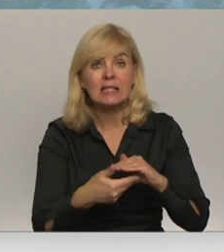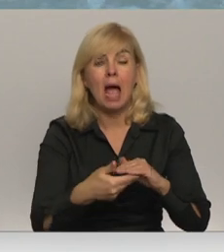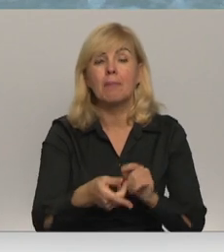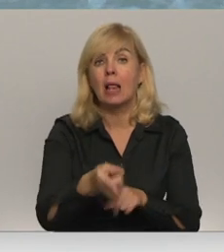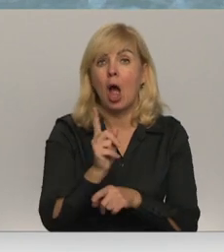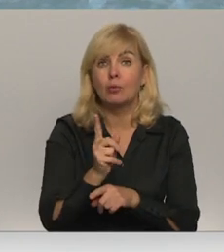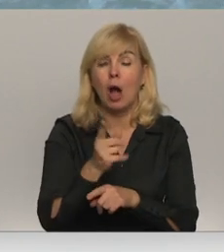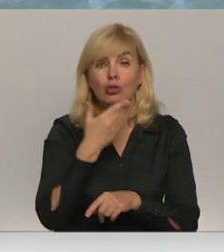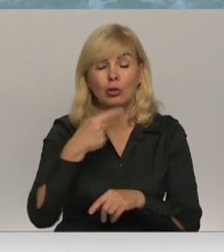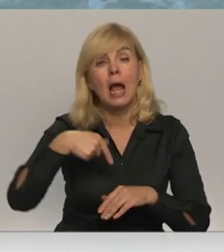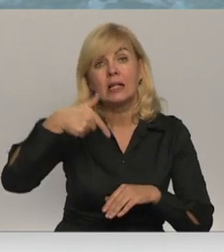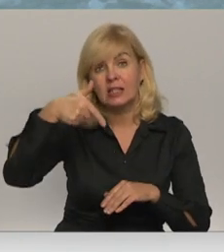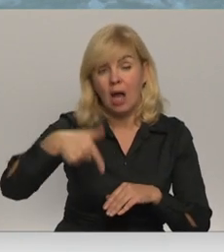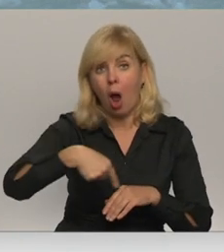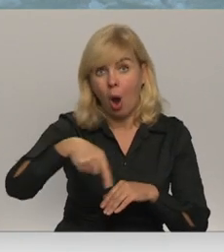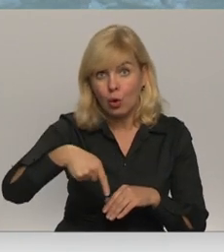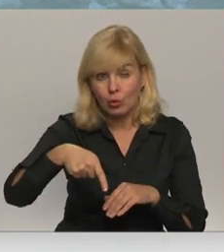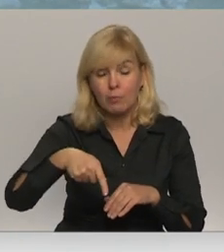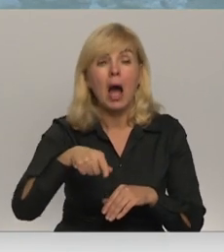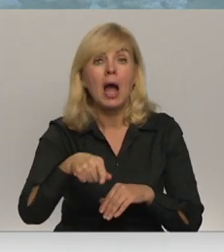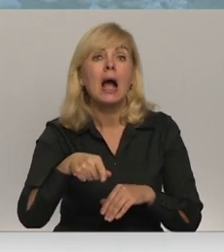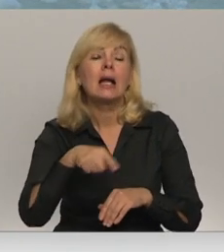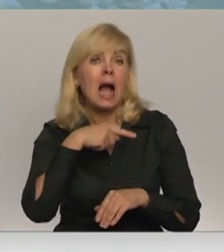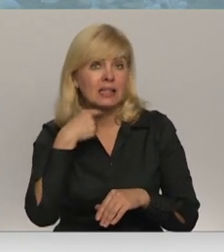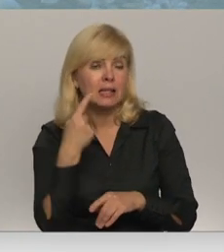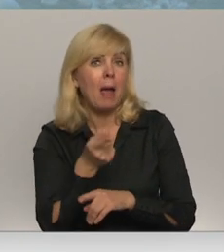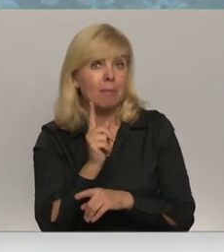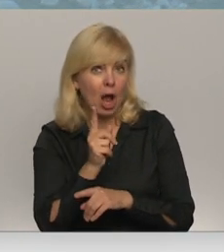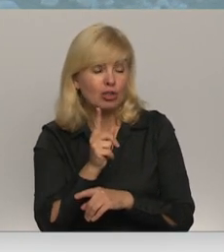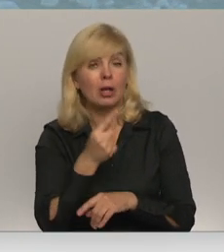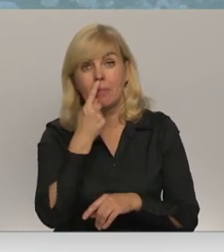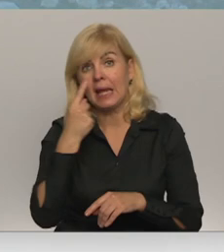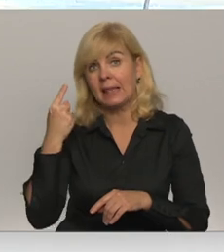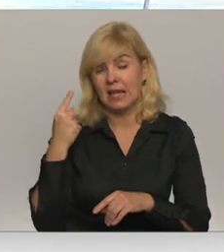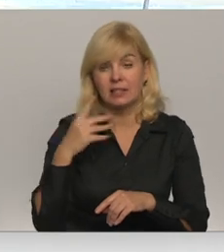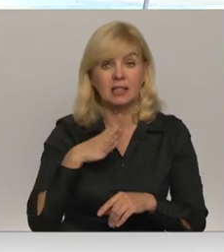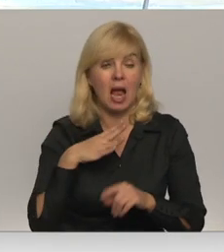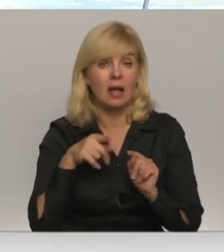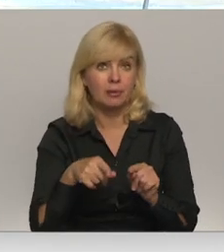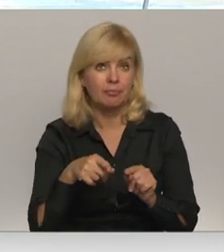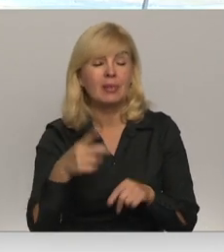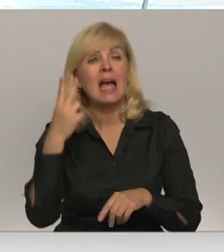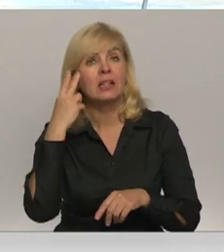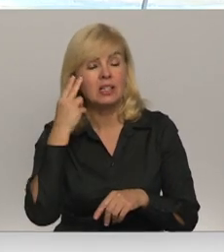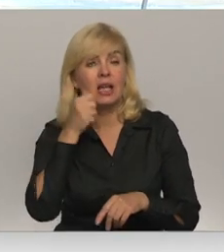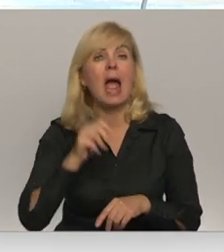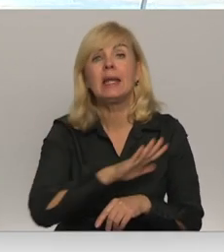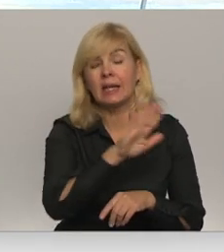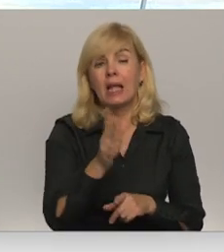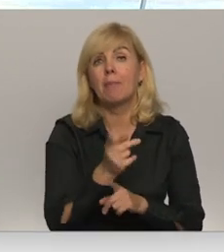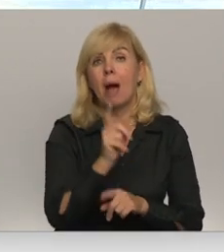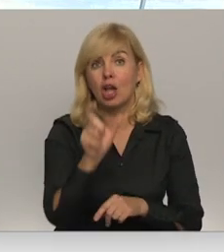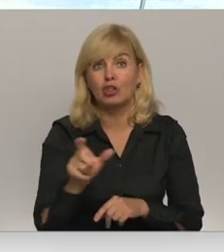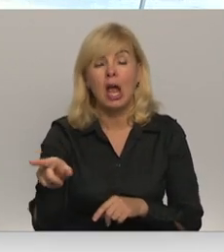nav, bet izurptie caurumi vēsta, ka zivteļu tīkotāji šeit bijuši pavisam nesen. Nu, riskē jau ikdienā makšķernieki